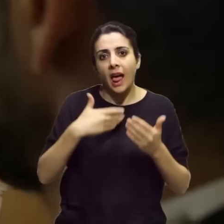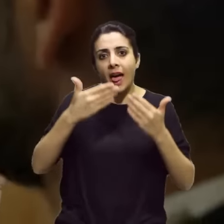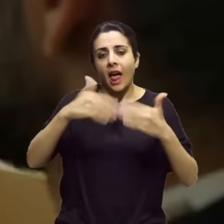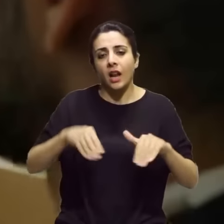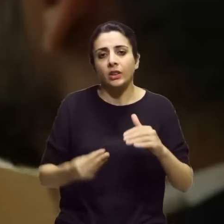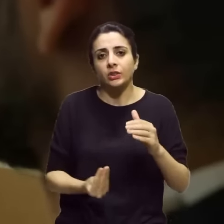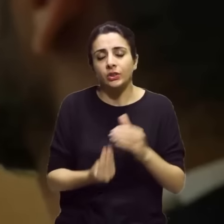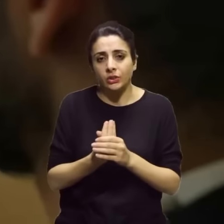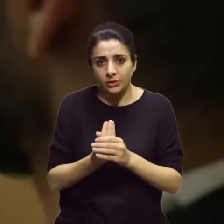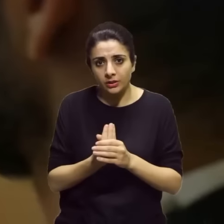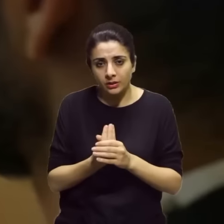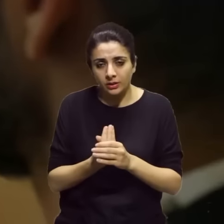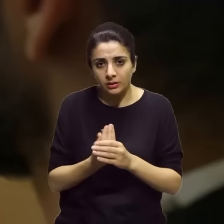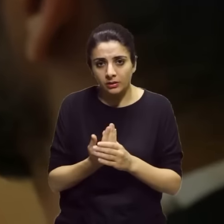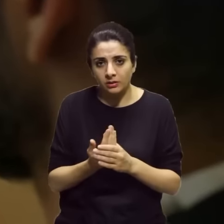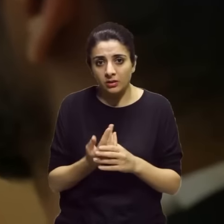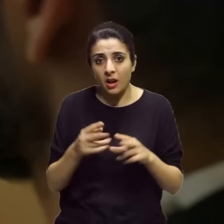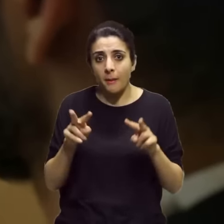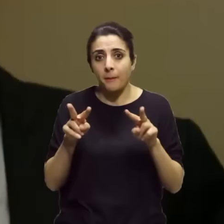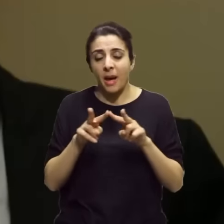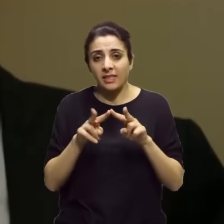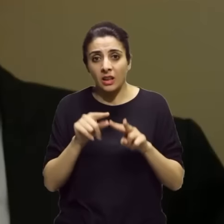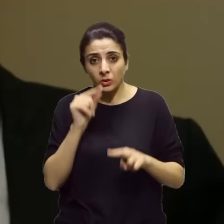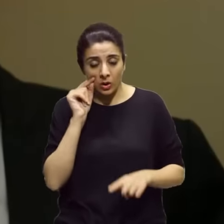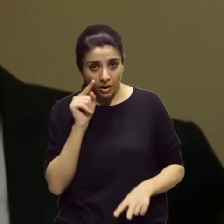engel çıkar. Menteş Kirmen.